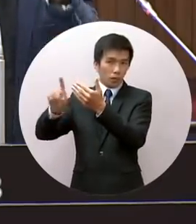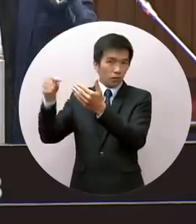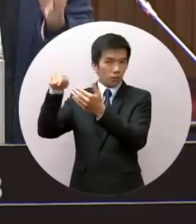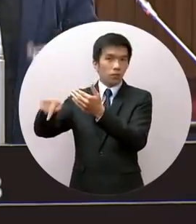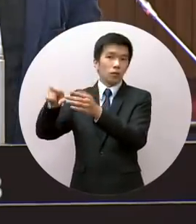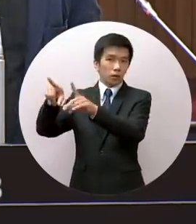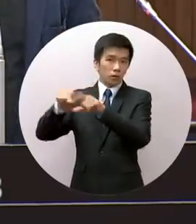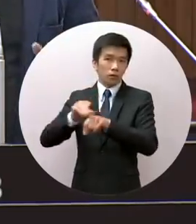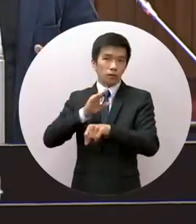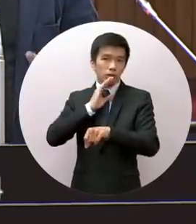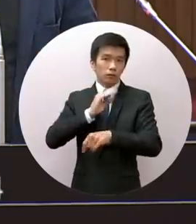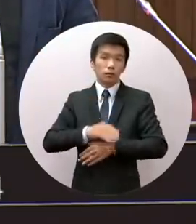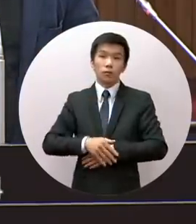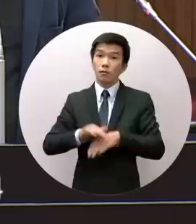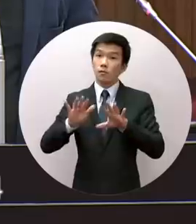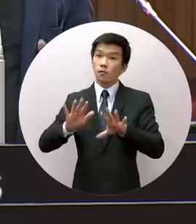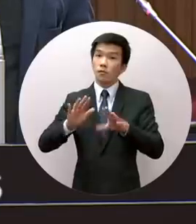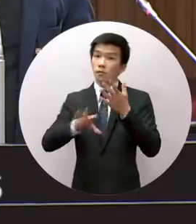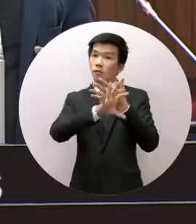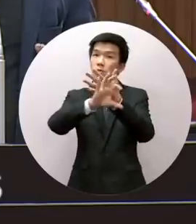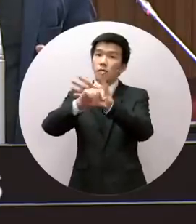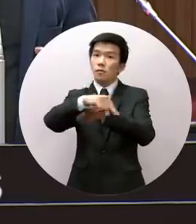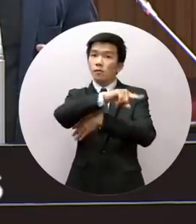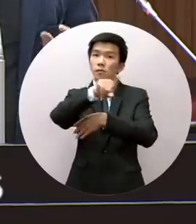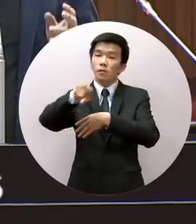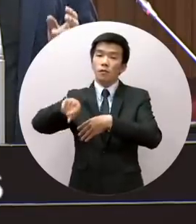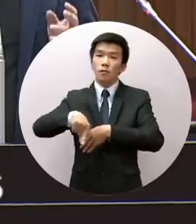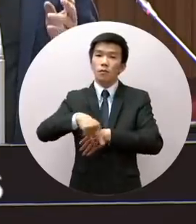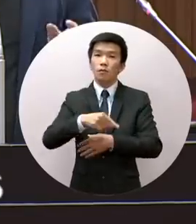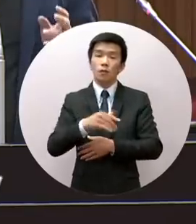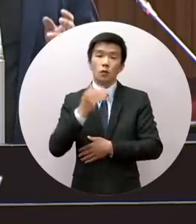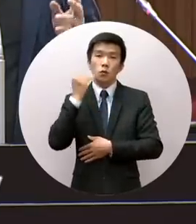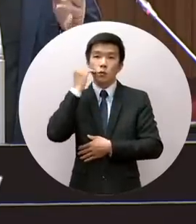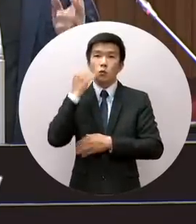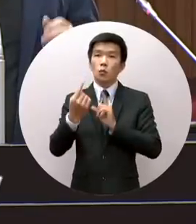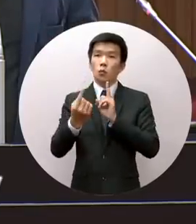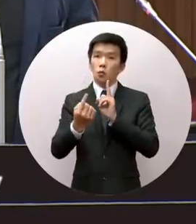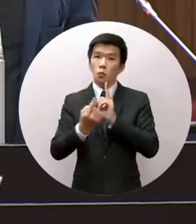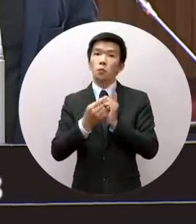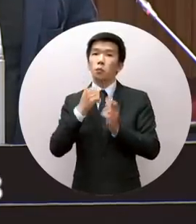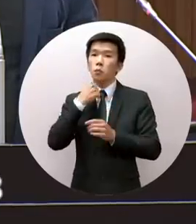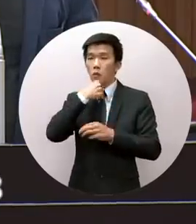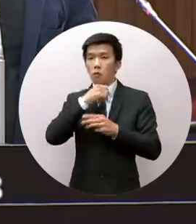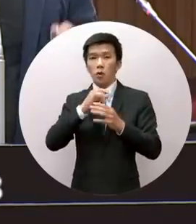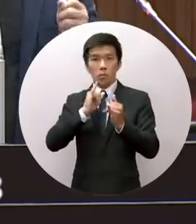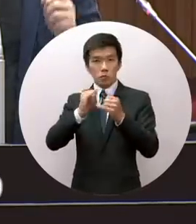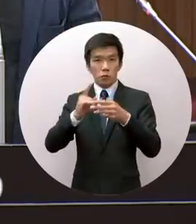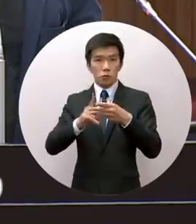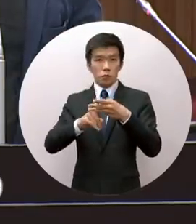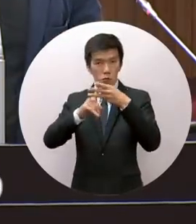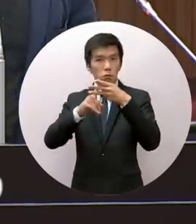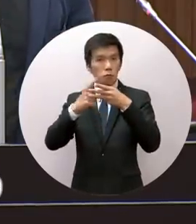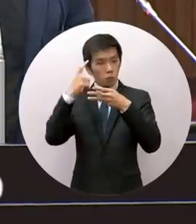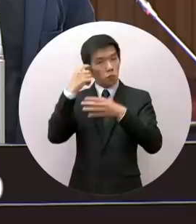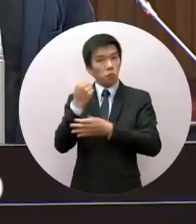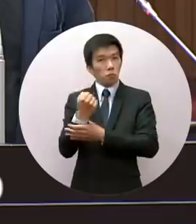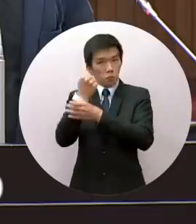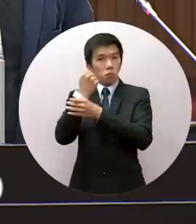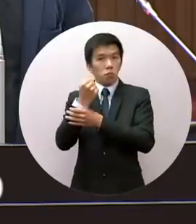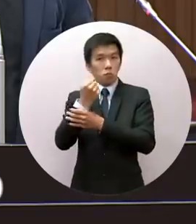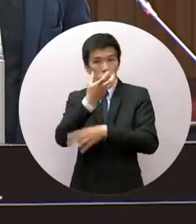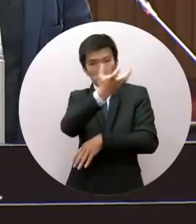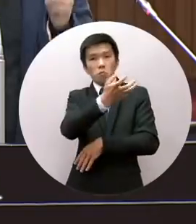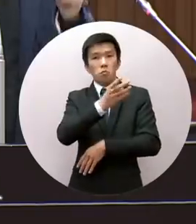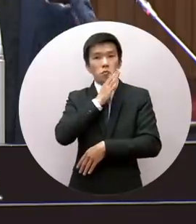应该在现在全世界相对来说，对于台湾的这个民主价值是相对支持的情况之